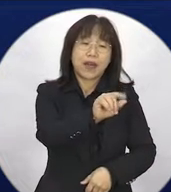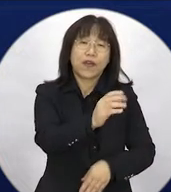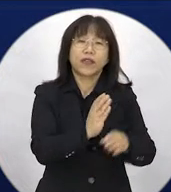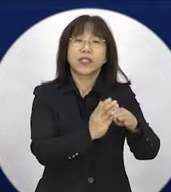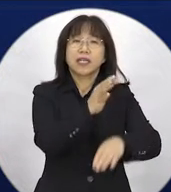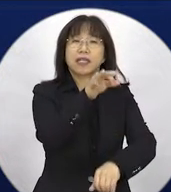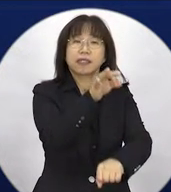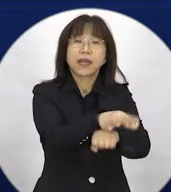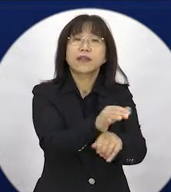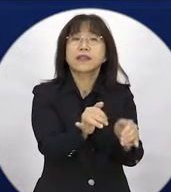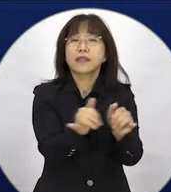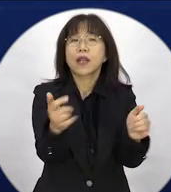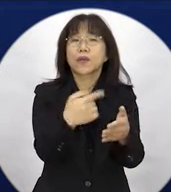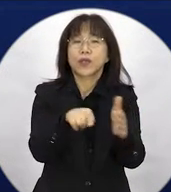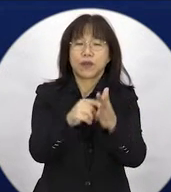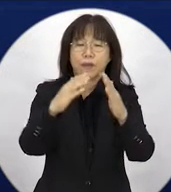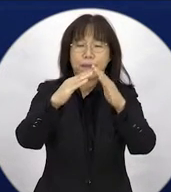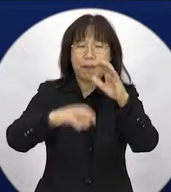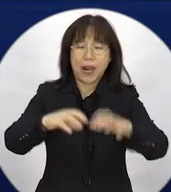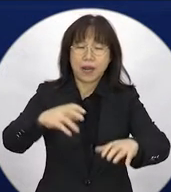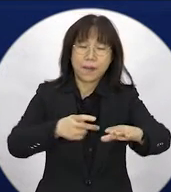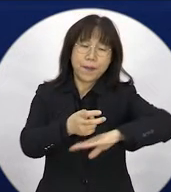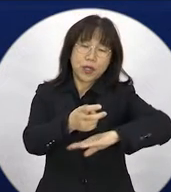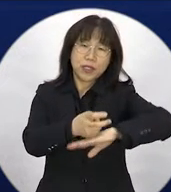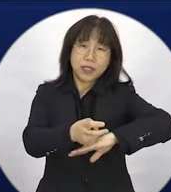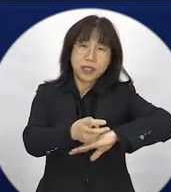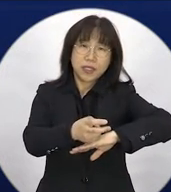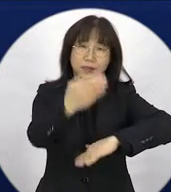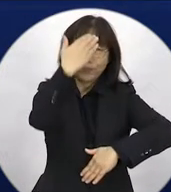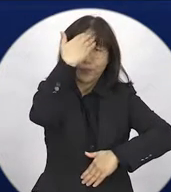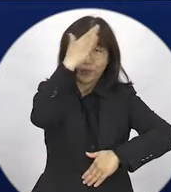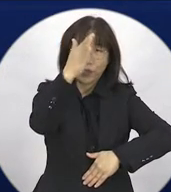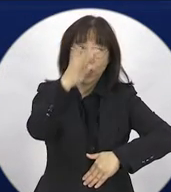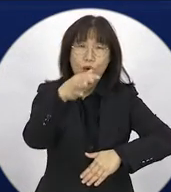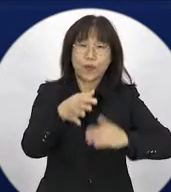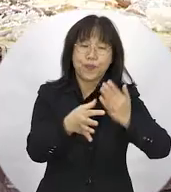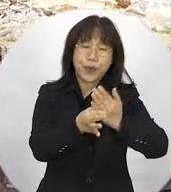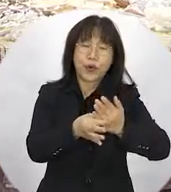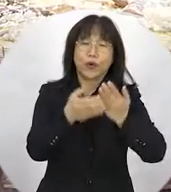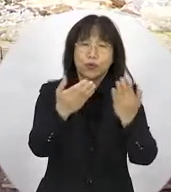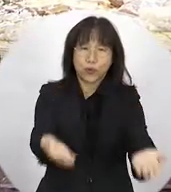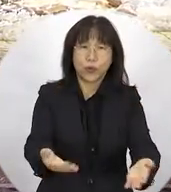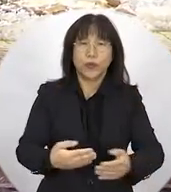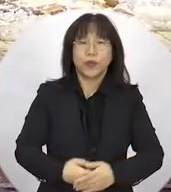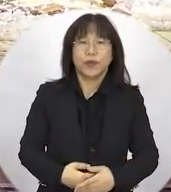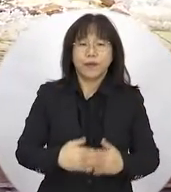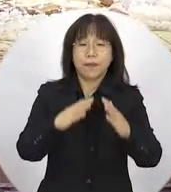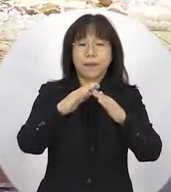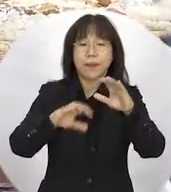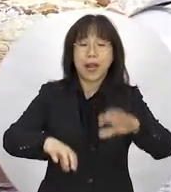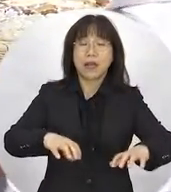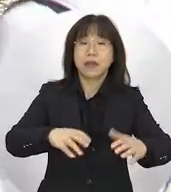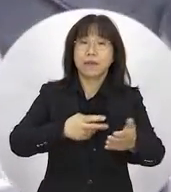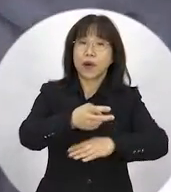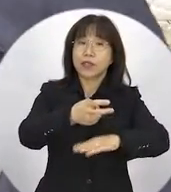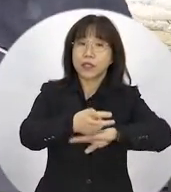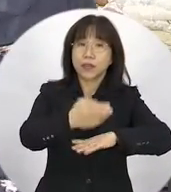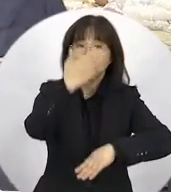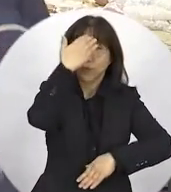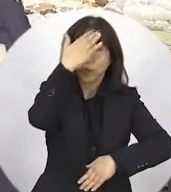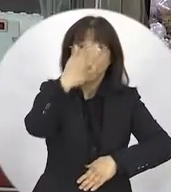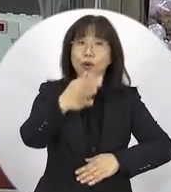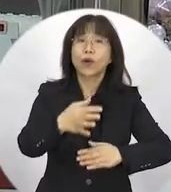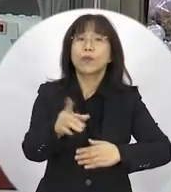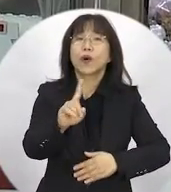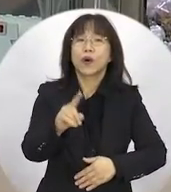고객을 대상으로 mi 버스 무료 승차 쿠폰을 지급합니다 말 벗으 무료 승차 쿠폰을 지급하는